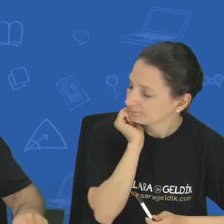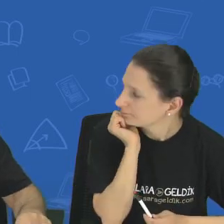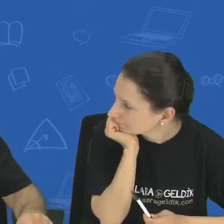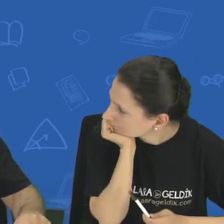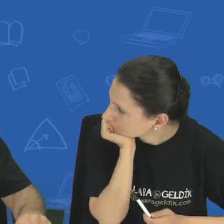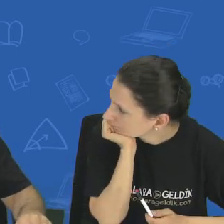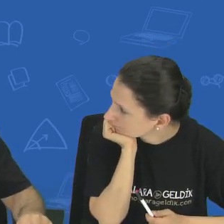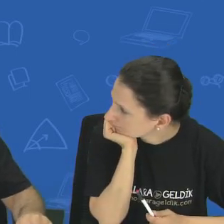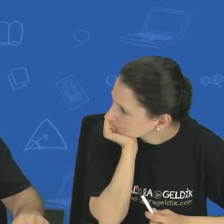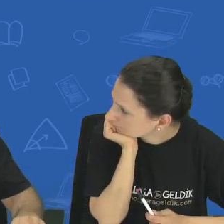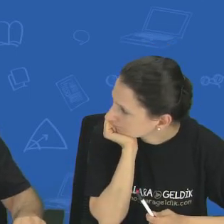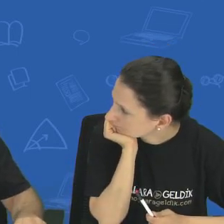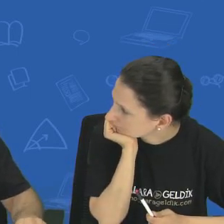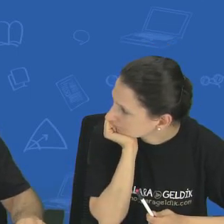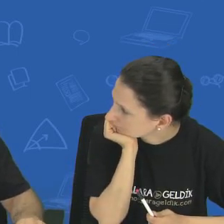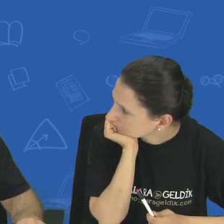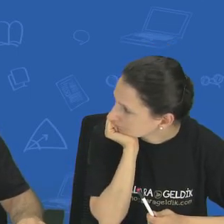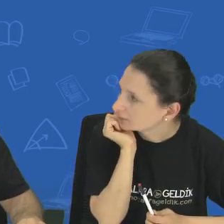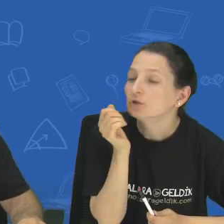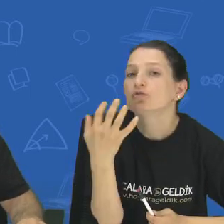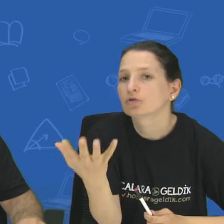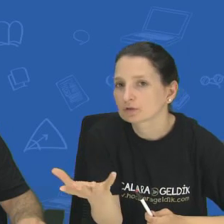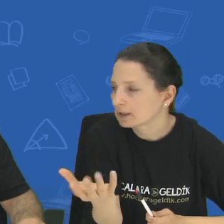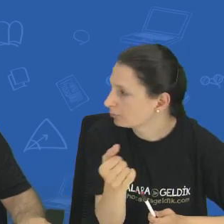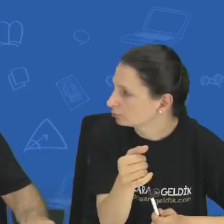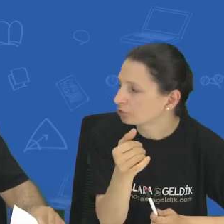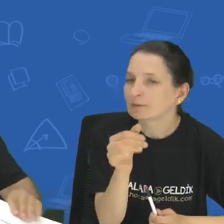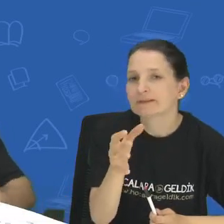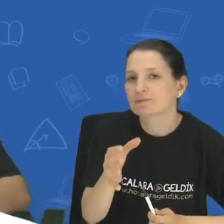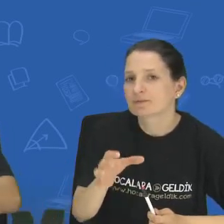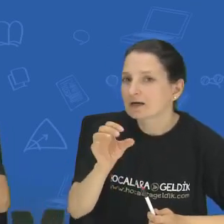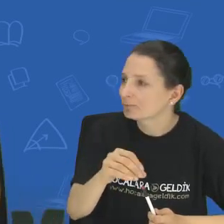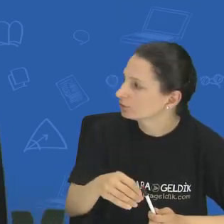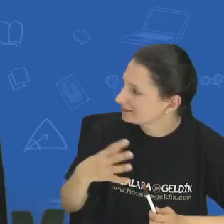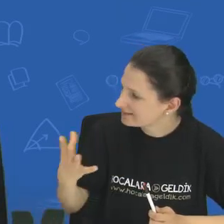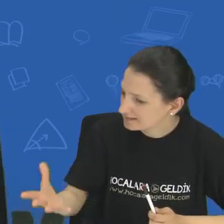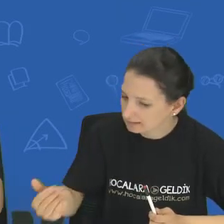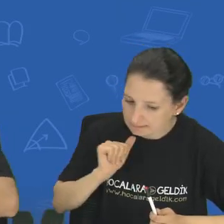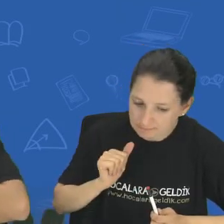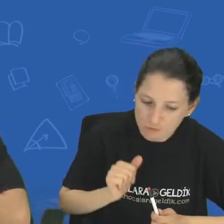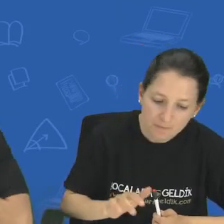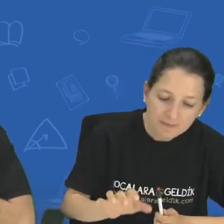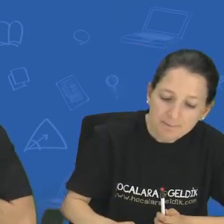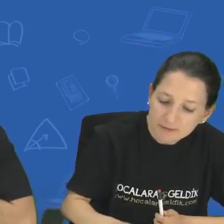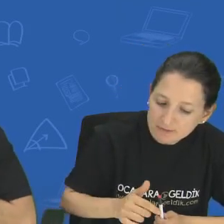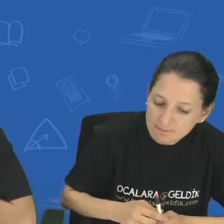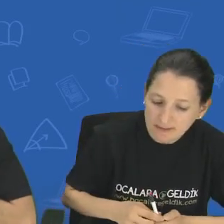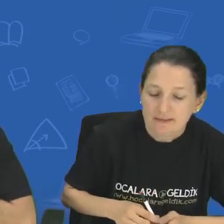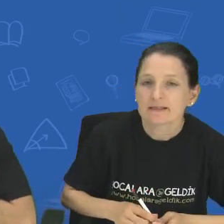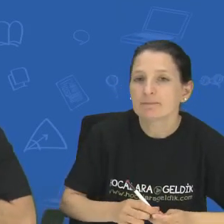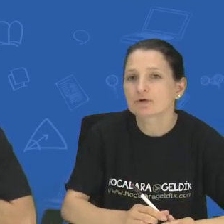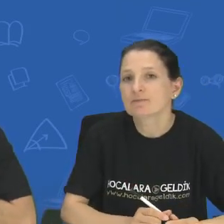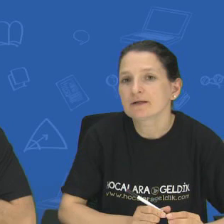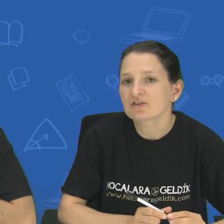Onları düşündüğümüzde NaCl, H2SO4 falan, onlarda hiç karbon yok. Çoğunlukla karbon yok. Ama dediğimiz gibi karbon olan istisnalar da mevcut.